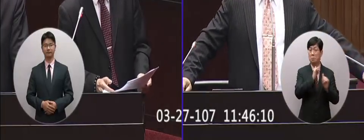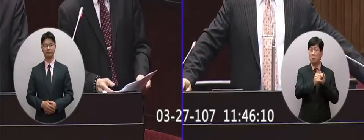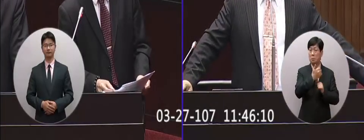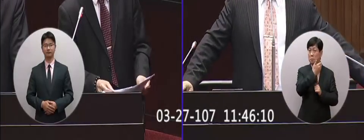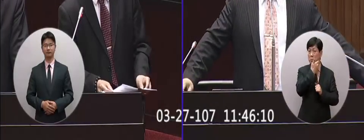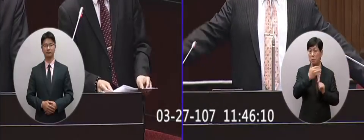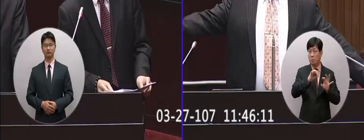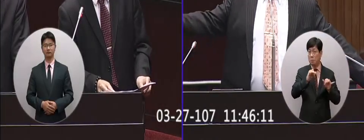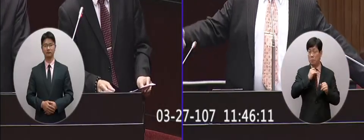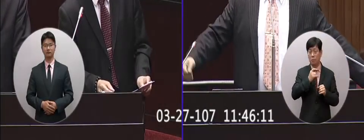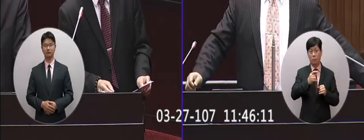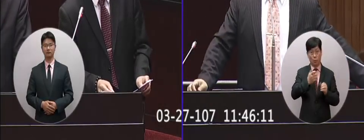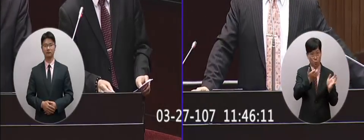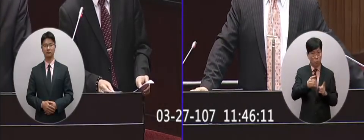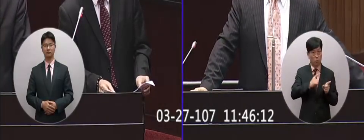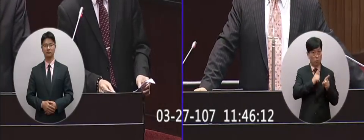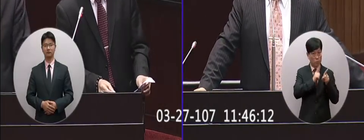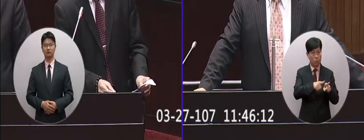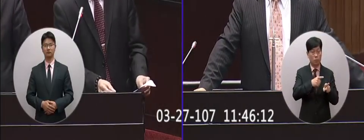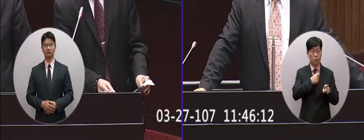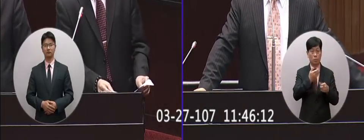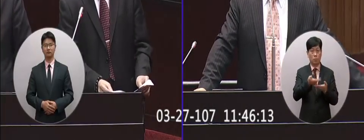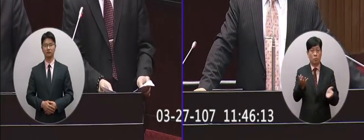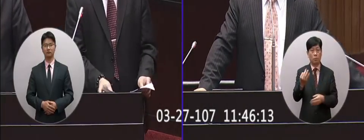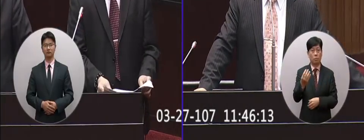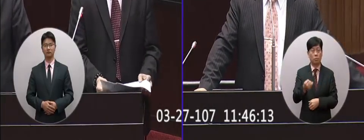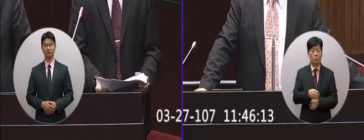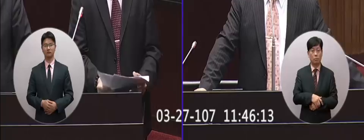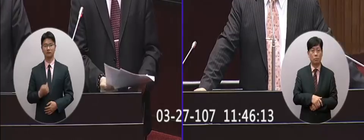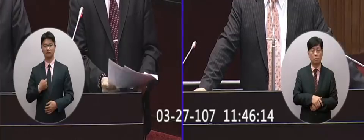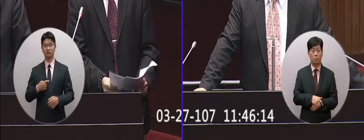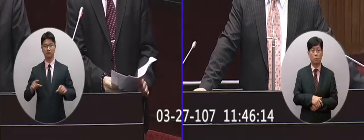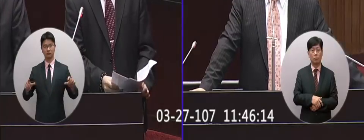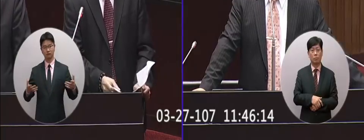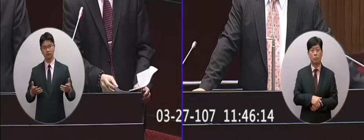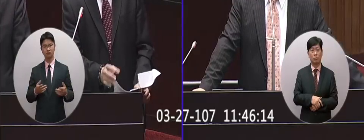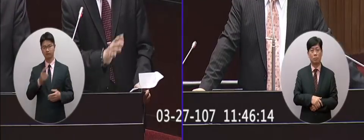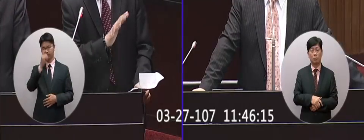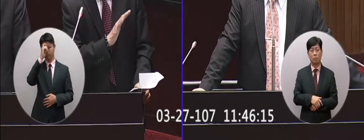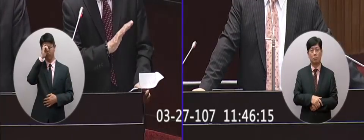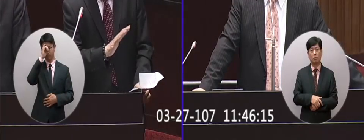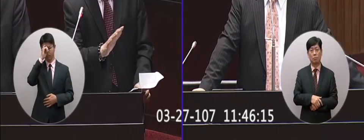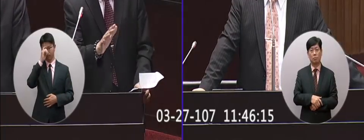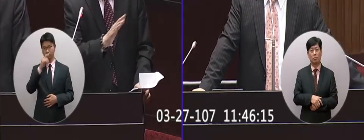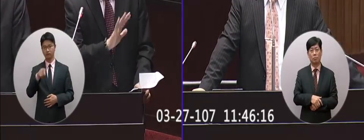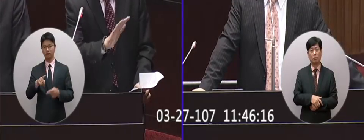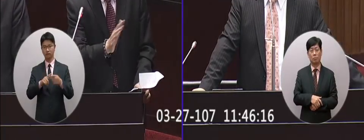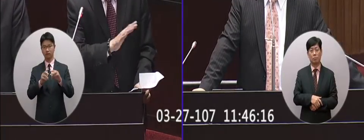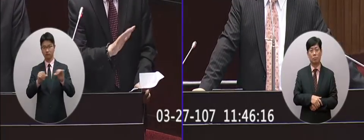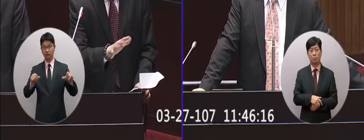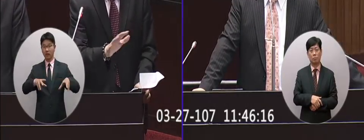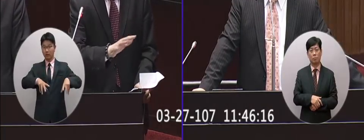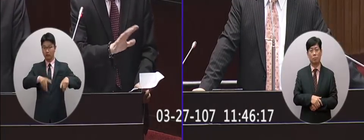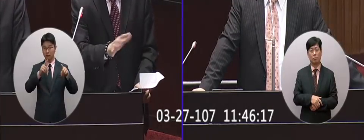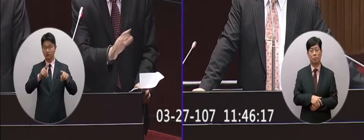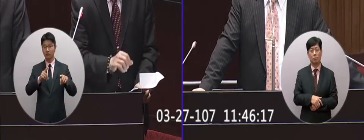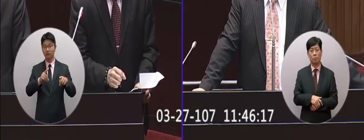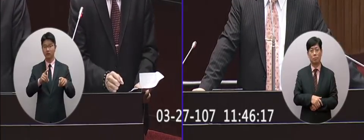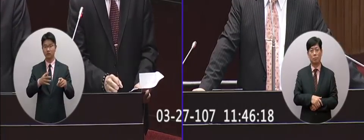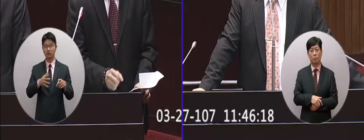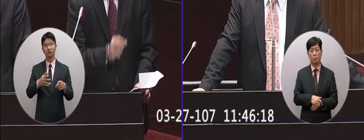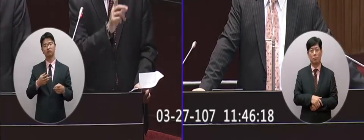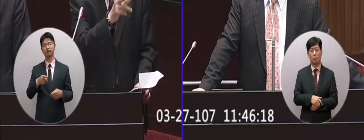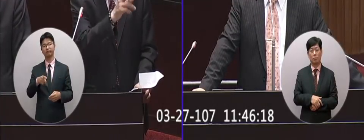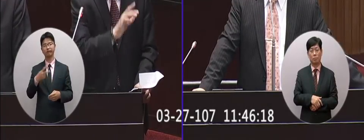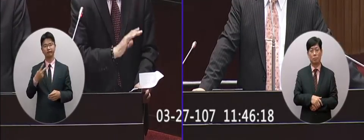出多少？如果依照这样的做法， 我们大概也是希望这样来做，刚开始会比较磨合